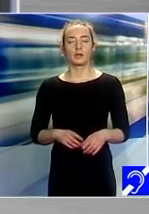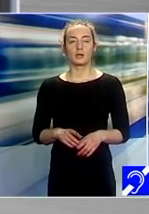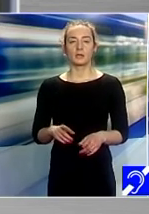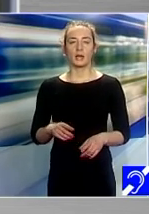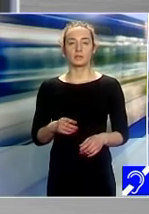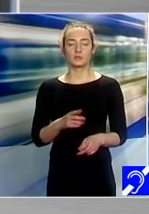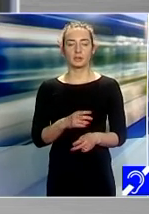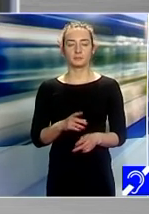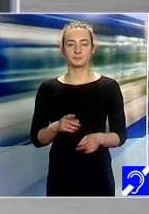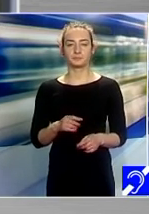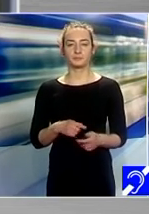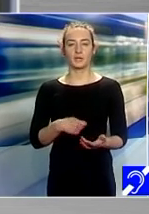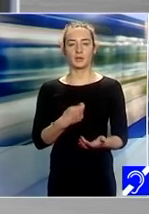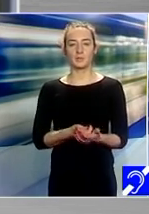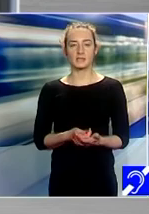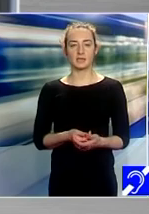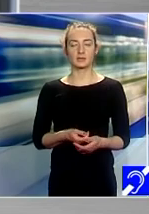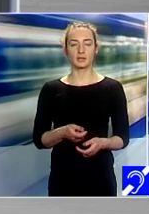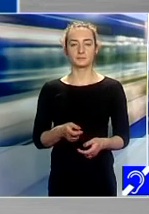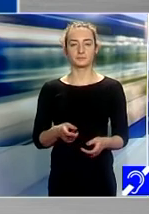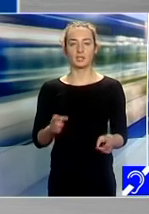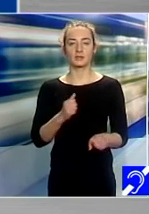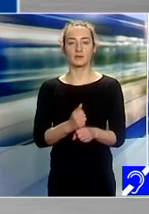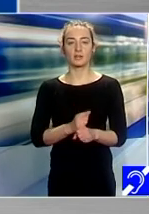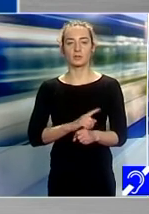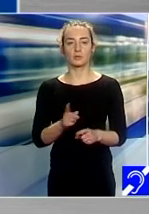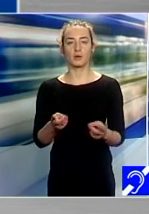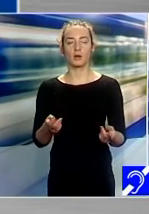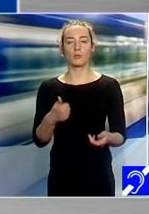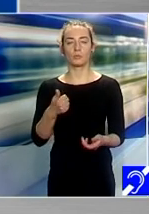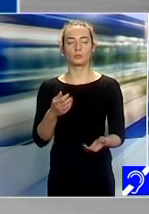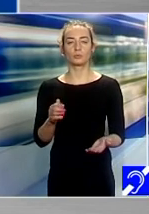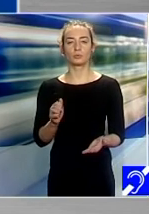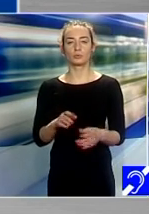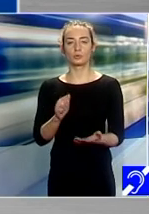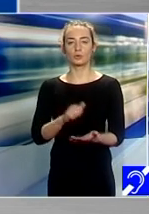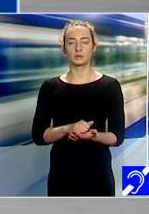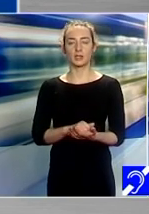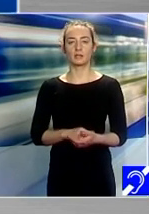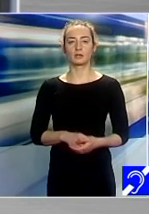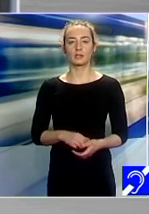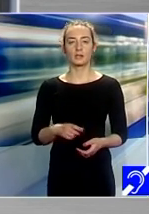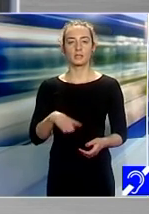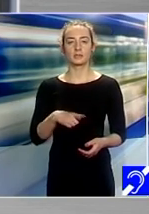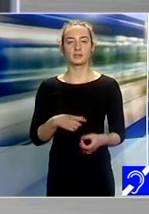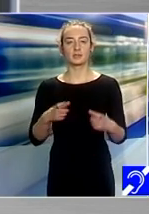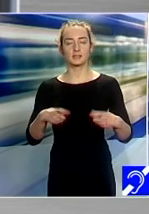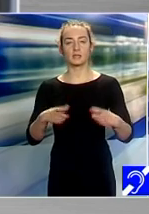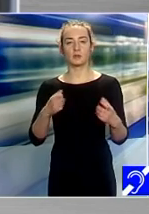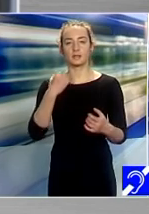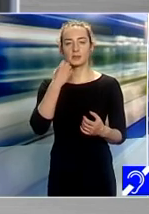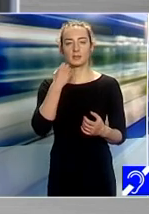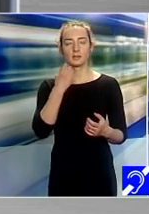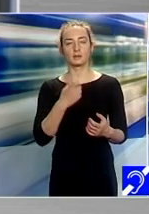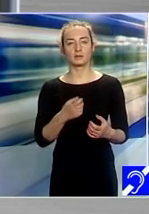un singur dosar. Da, există depus două dosare, nu știu cum a fost la Cosmin. Există situații în care dosarul